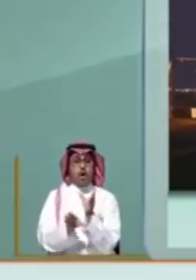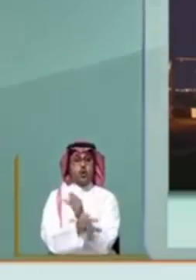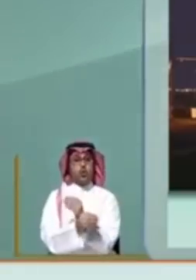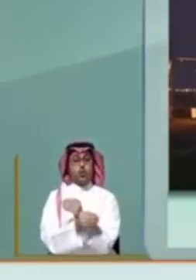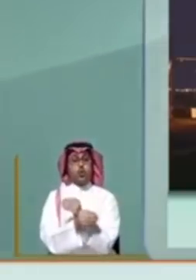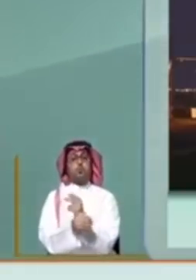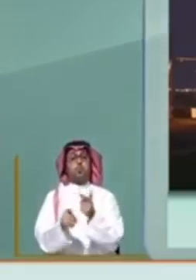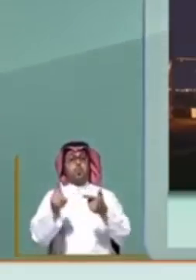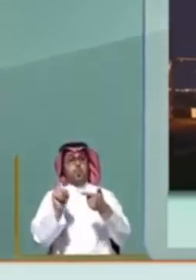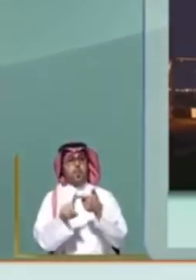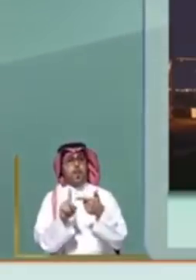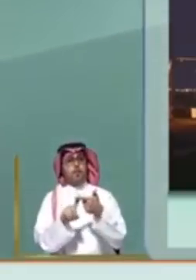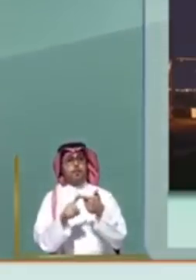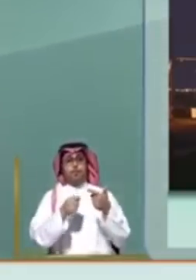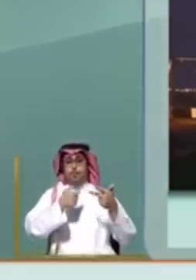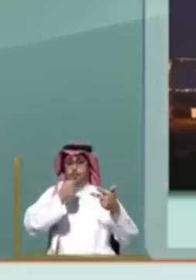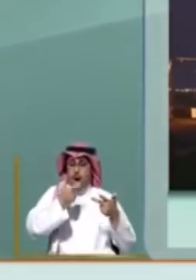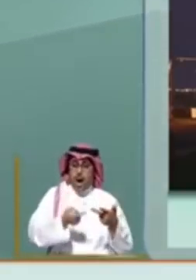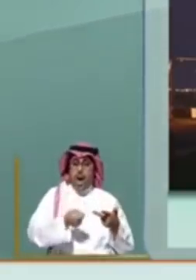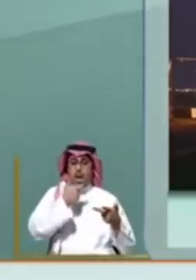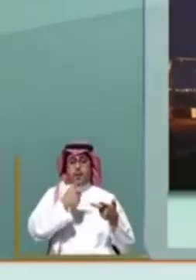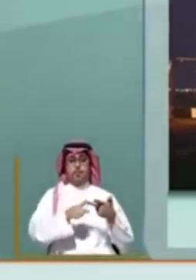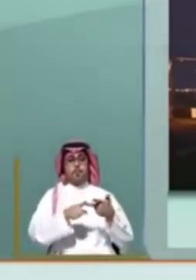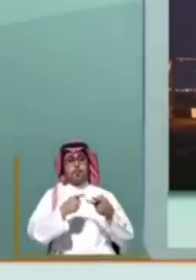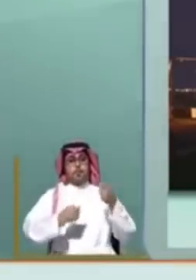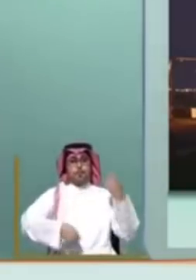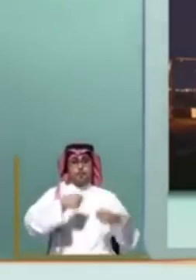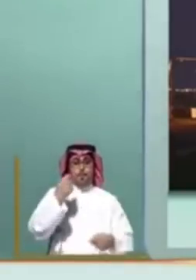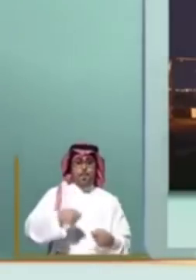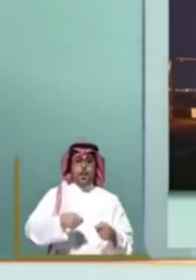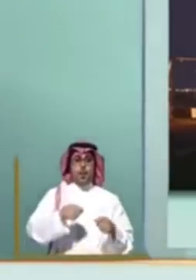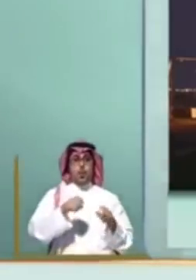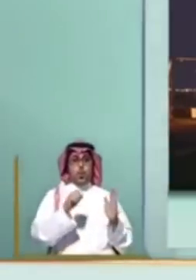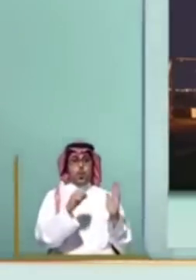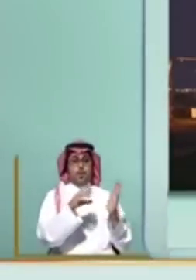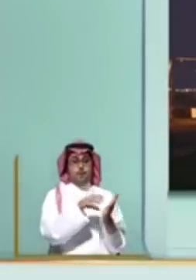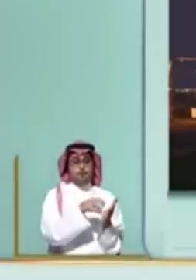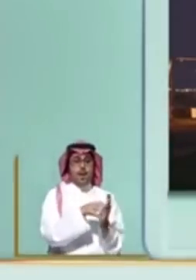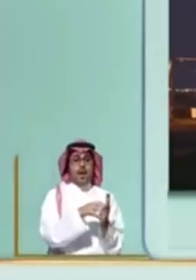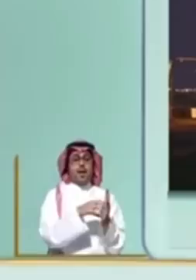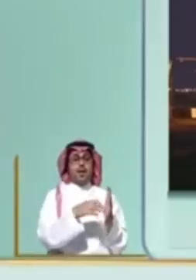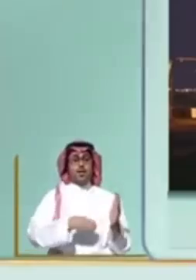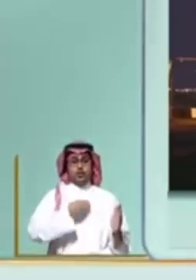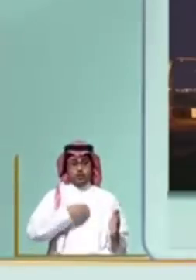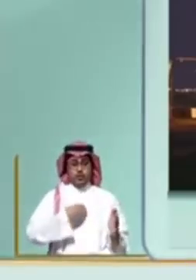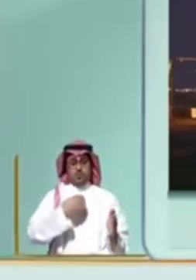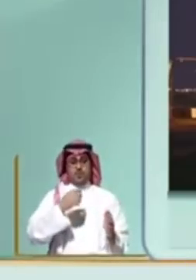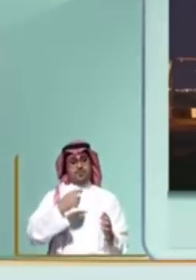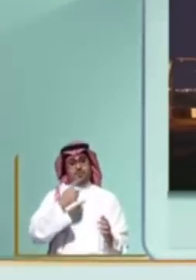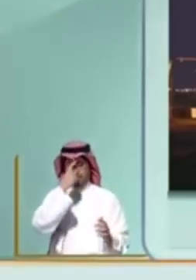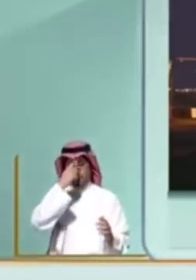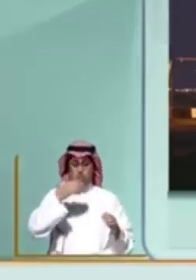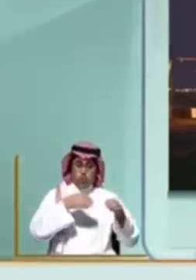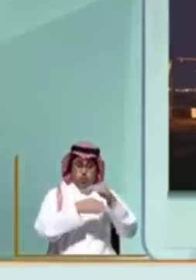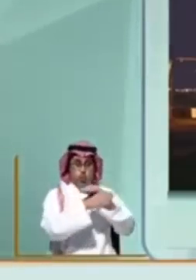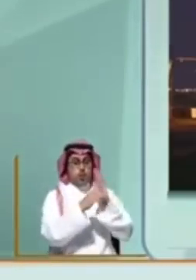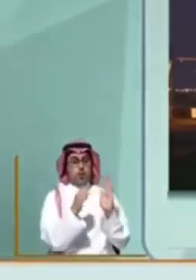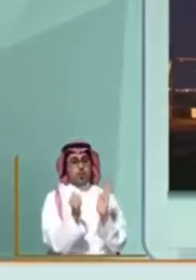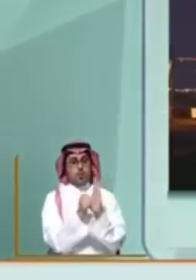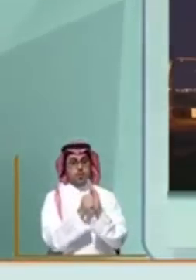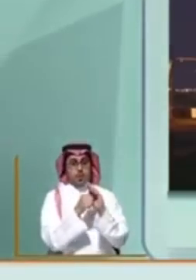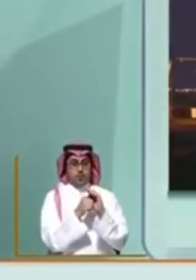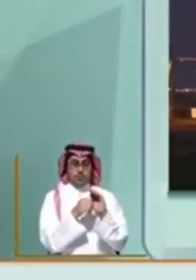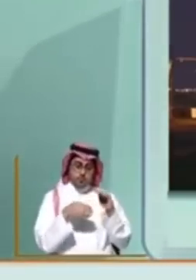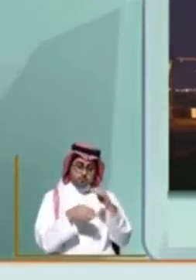مواقع أخرى تهم المواطن مثل مبنى البلدية وسكن العمال وغير المواقع هذه.